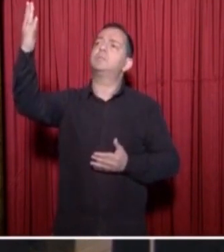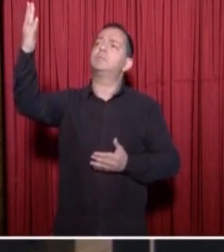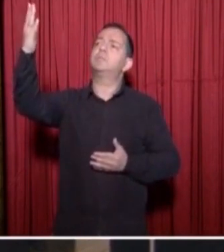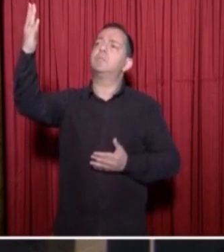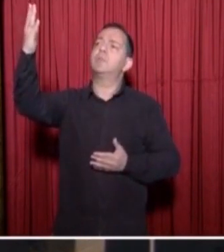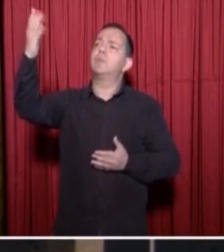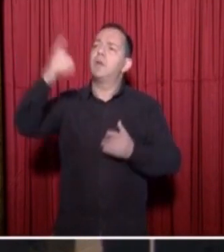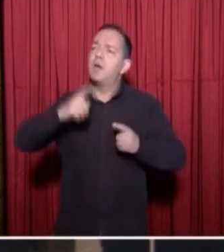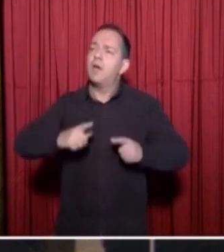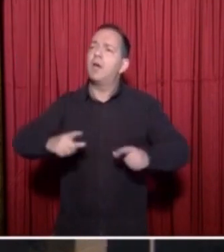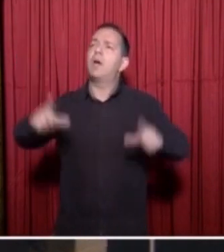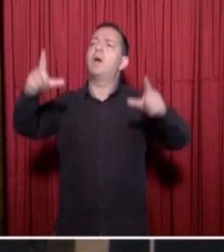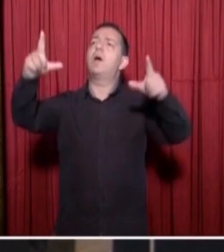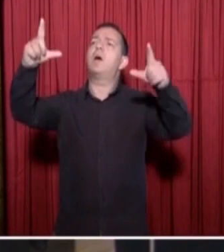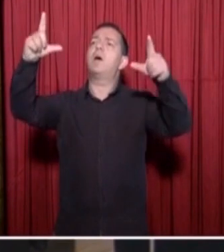κράζουσα